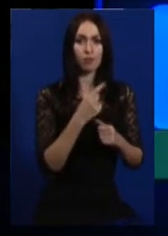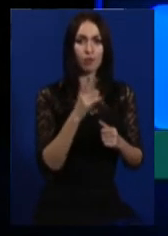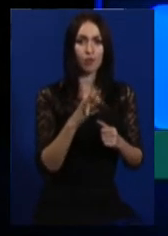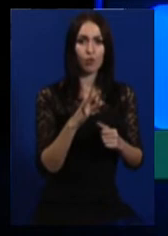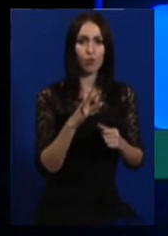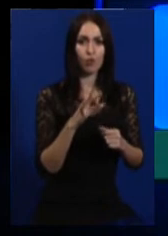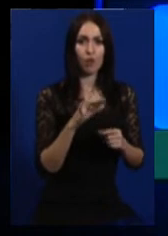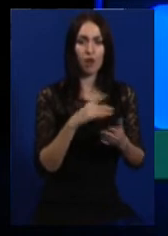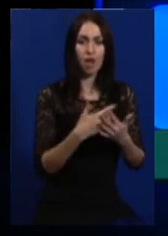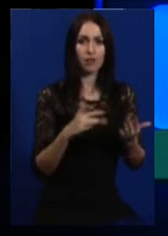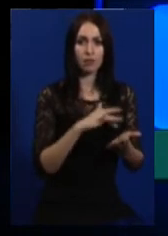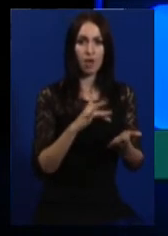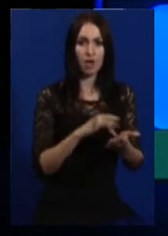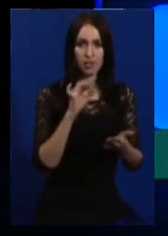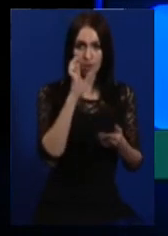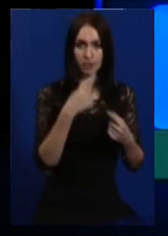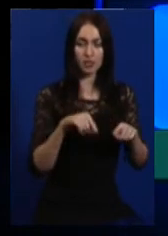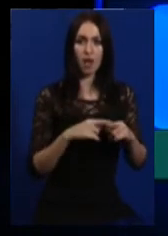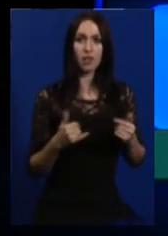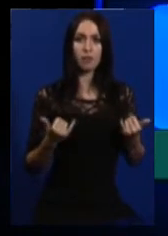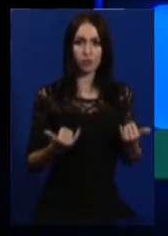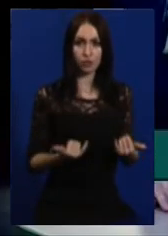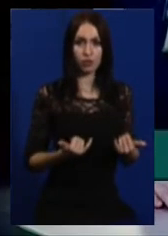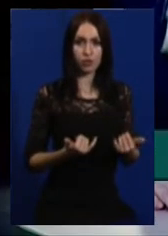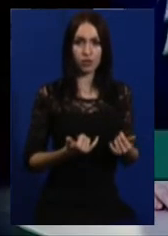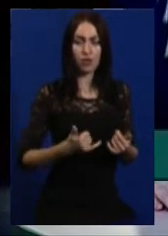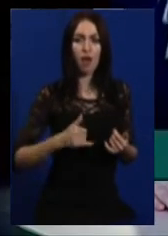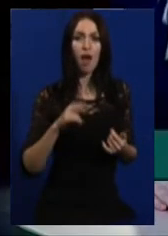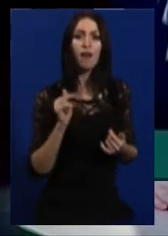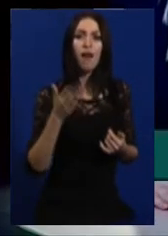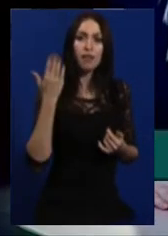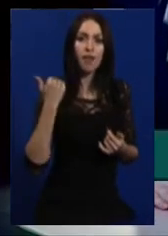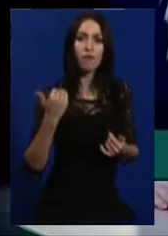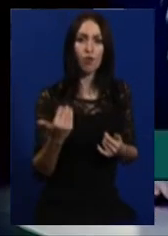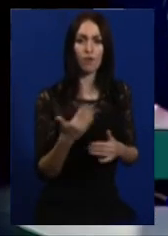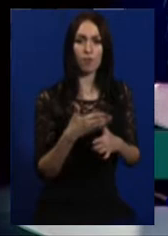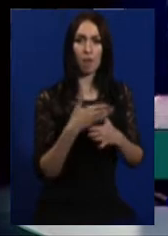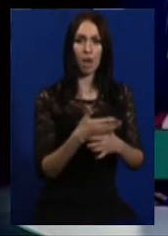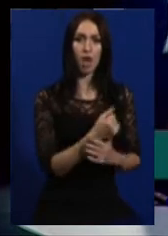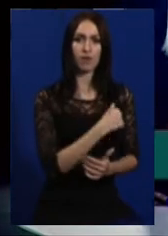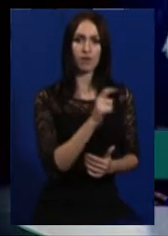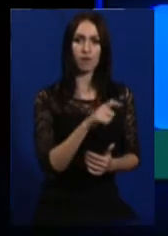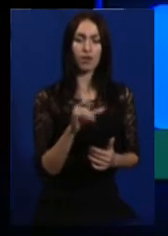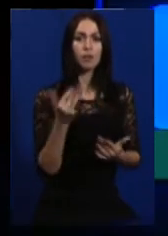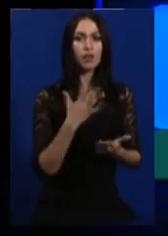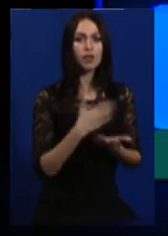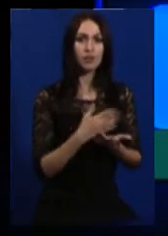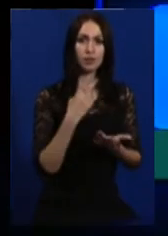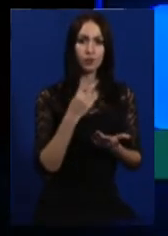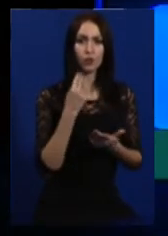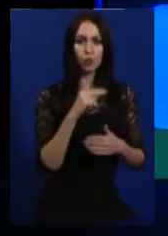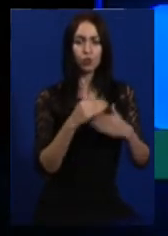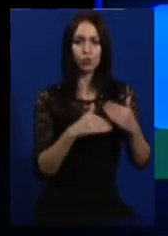разным городам и странам сейчас поняла на я давно вы до помогает и битьем какие тенденции постреляют и